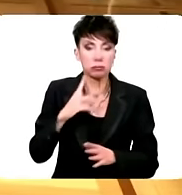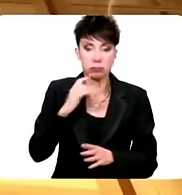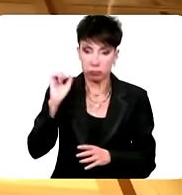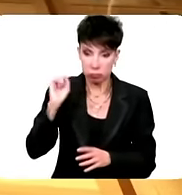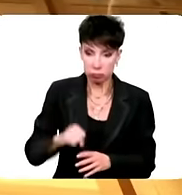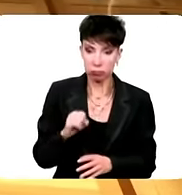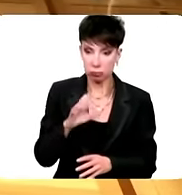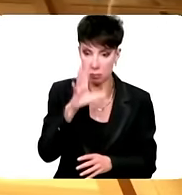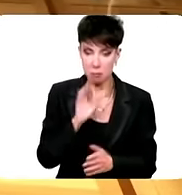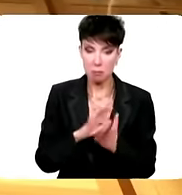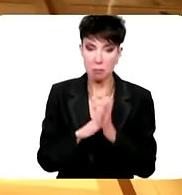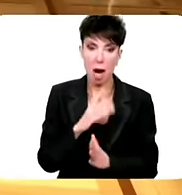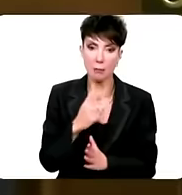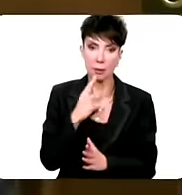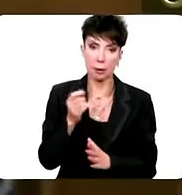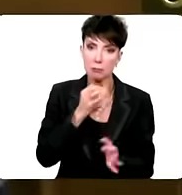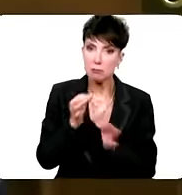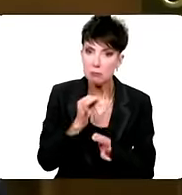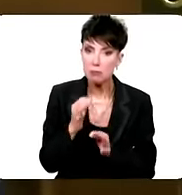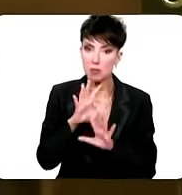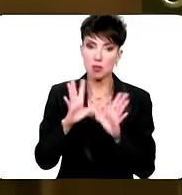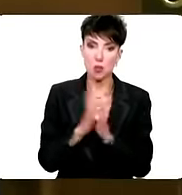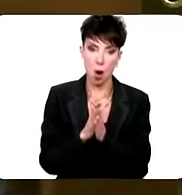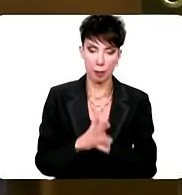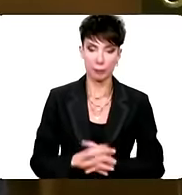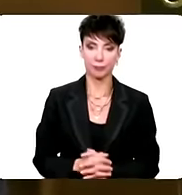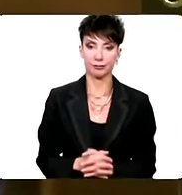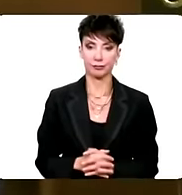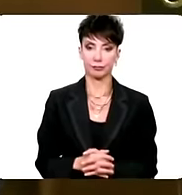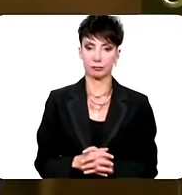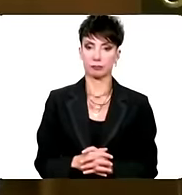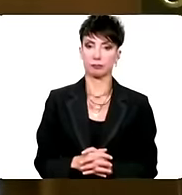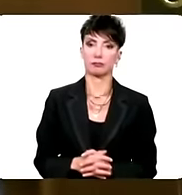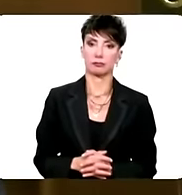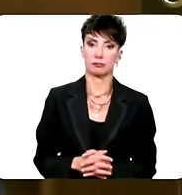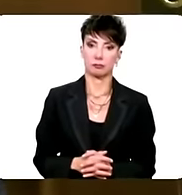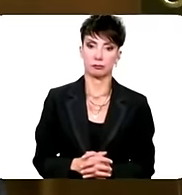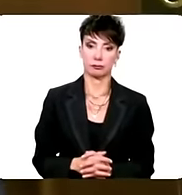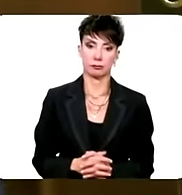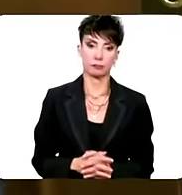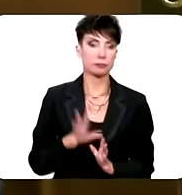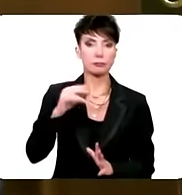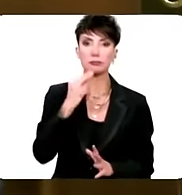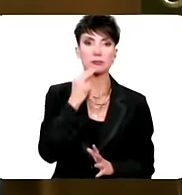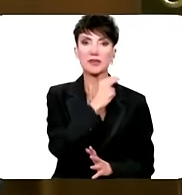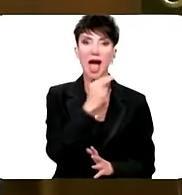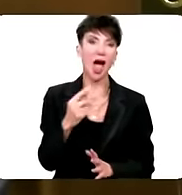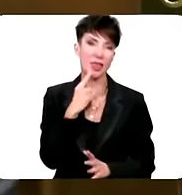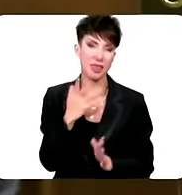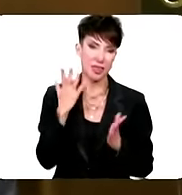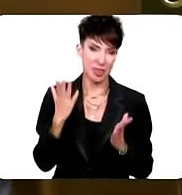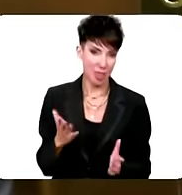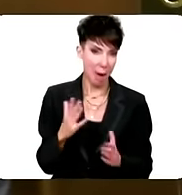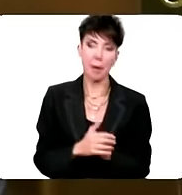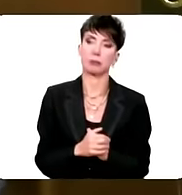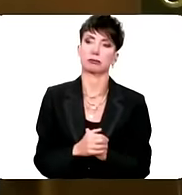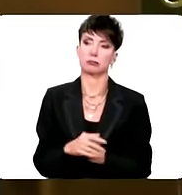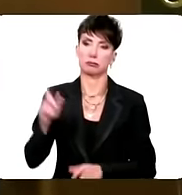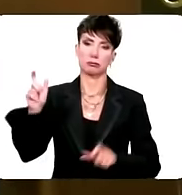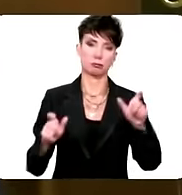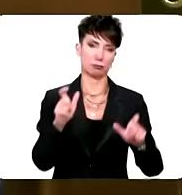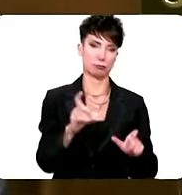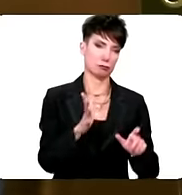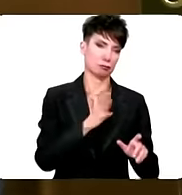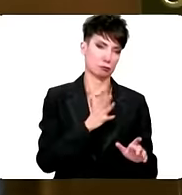στα οποία αναφερθήκαμε, μου μίλησαν. Για να το κλείσουμε αυτό, στα ζητήματα που απασχολούσαν τους πολίτες, ζητήματα που έτρεξαν στη διάρκεια της